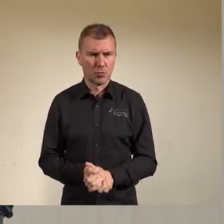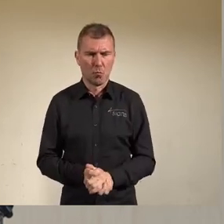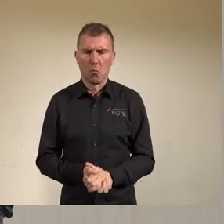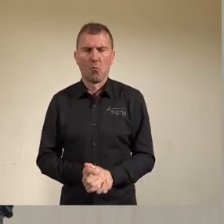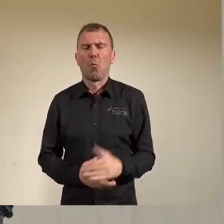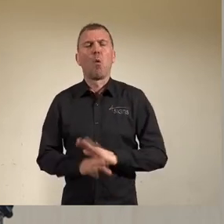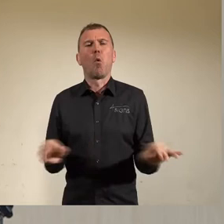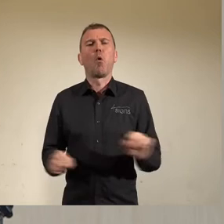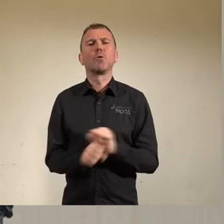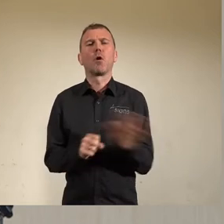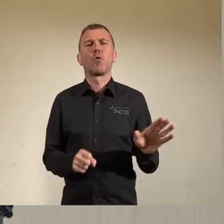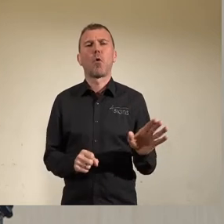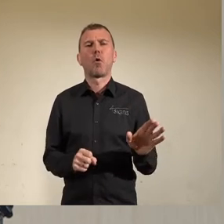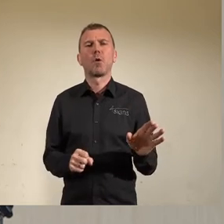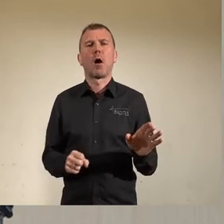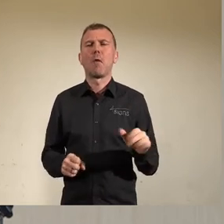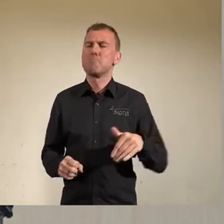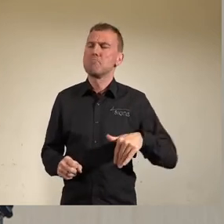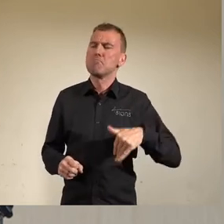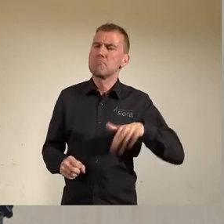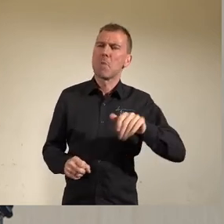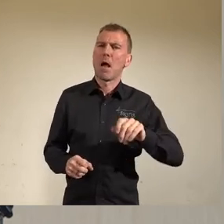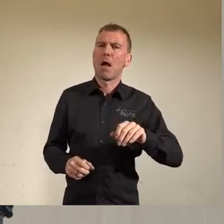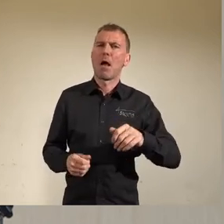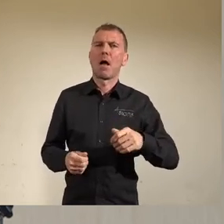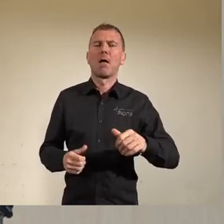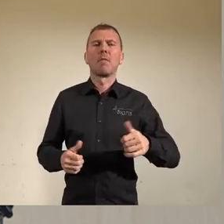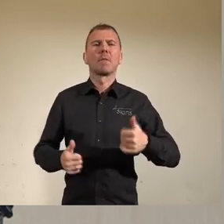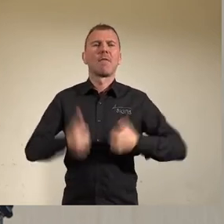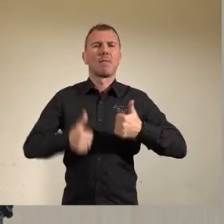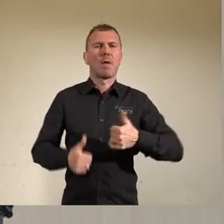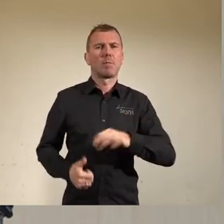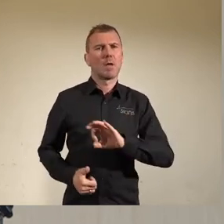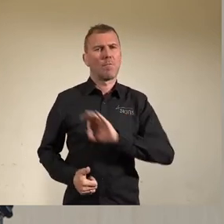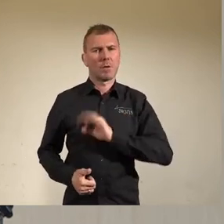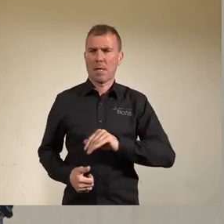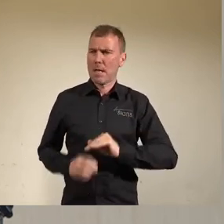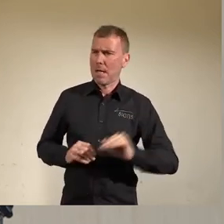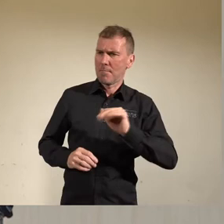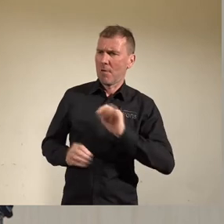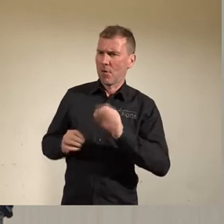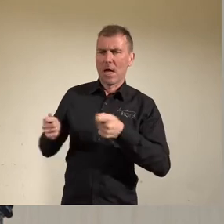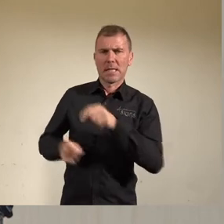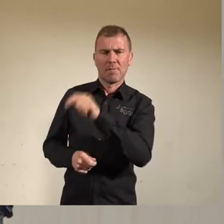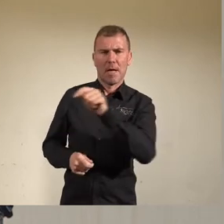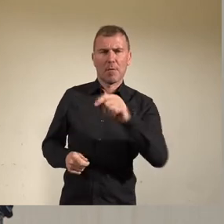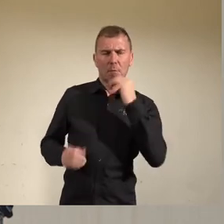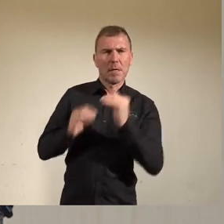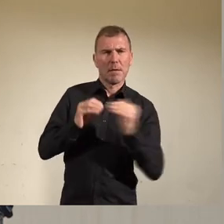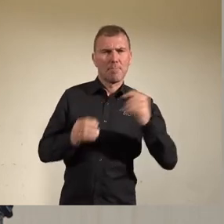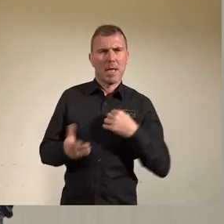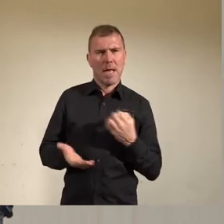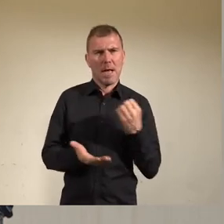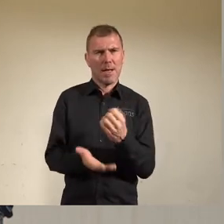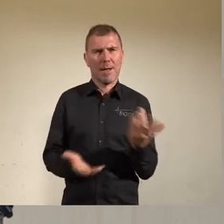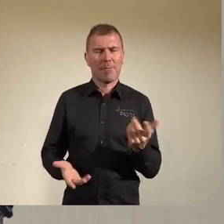ohne Corona hier eine deutlichere Hebelwirkung und Wettbewerbsvorteil der Stadt und zugunsten der Gewerbesteuerzahler einpreisen wollen.